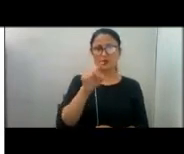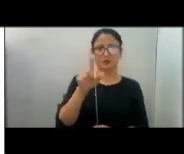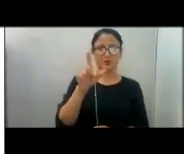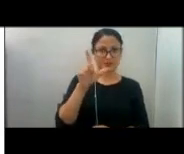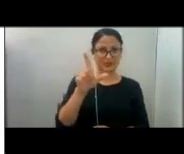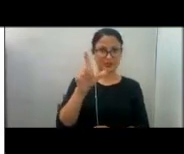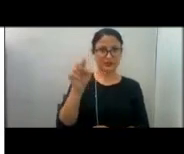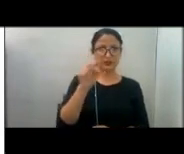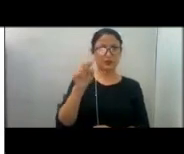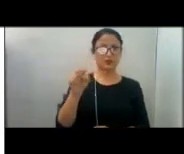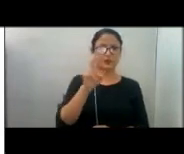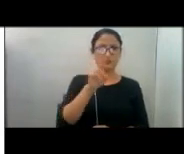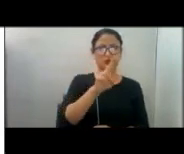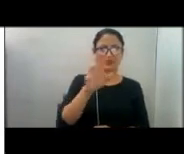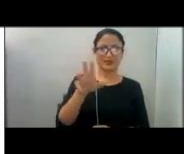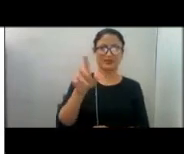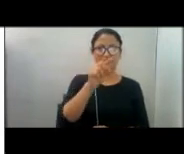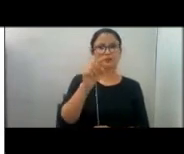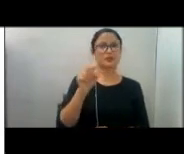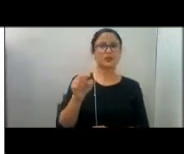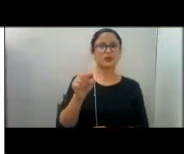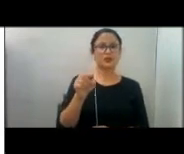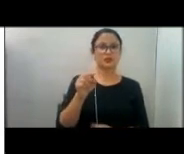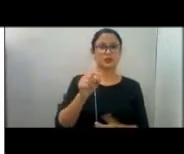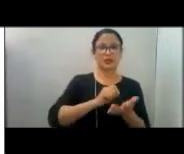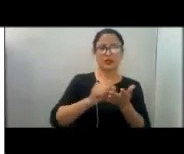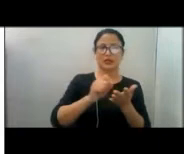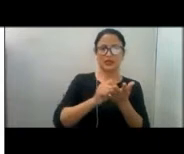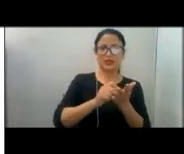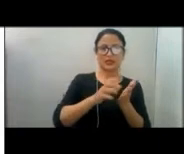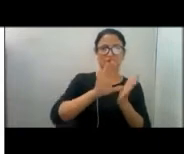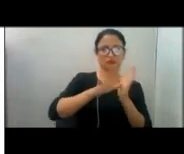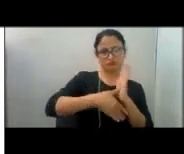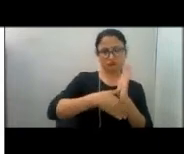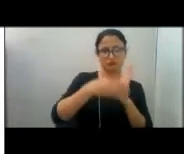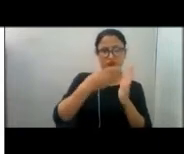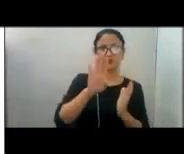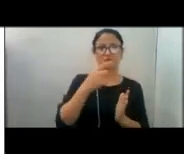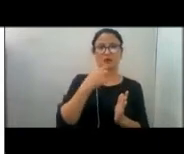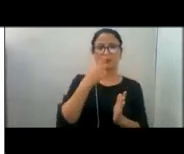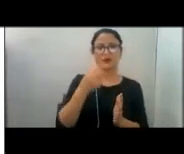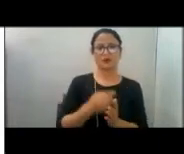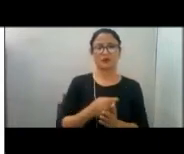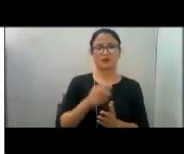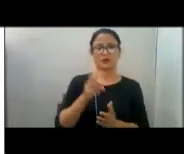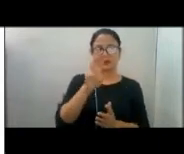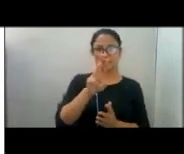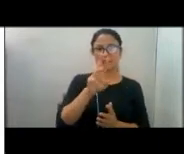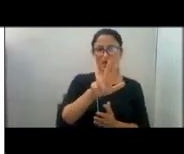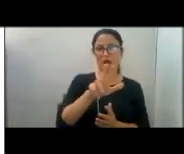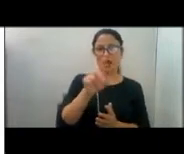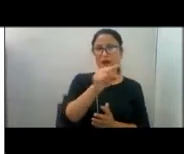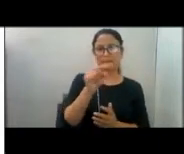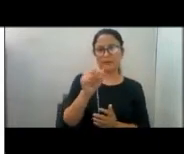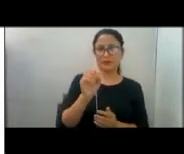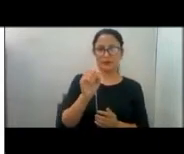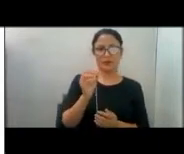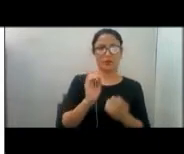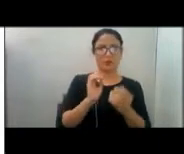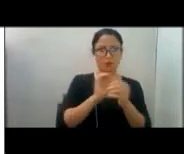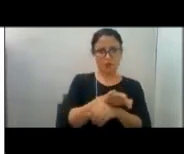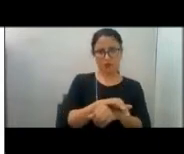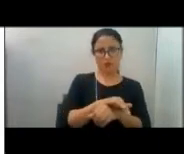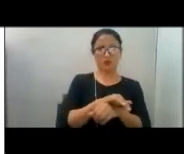झन्डै 29% चाहिँ लेख्न पढ्न नजान्ने हुनुहुन्छ भने 38% भन्दा अलिकति बढीले